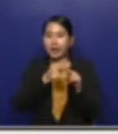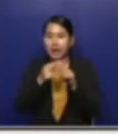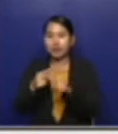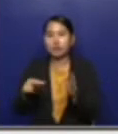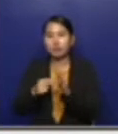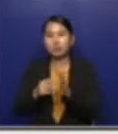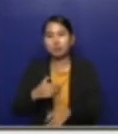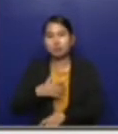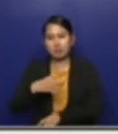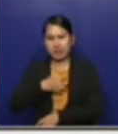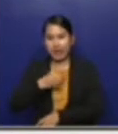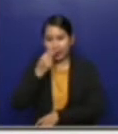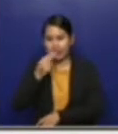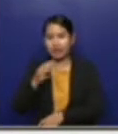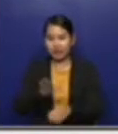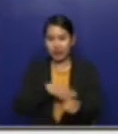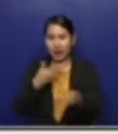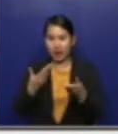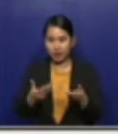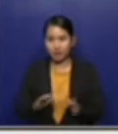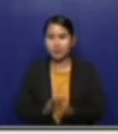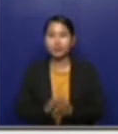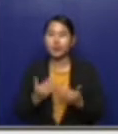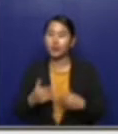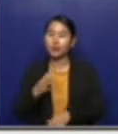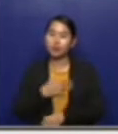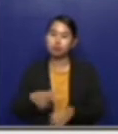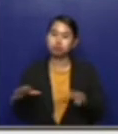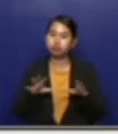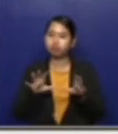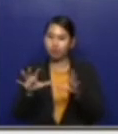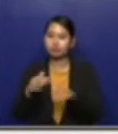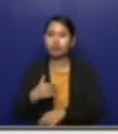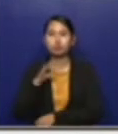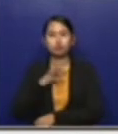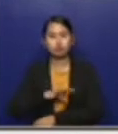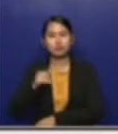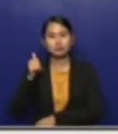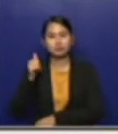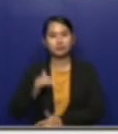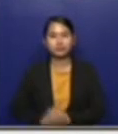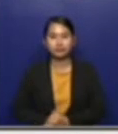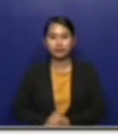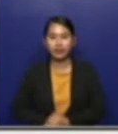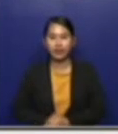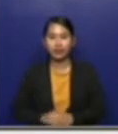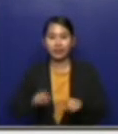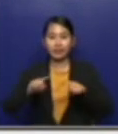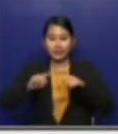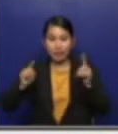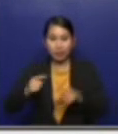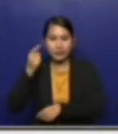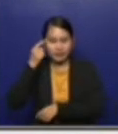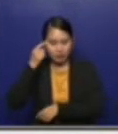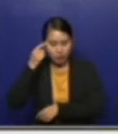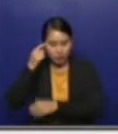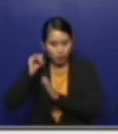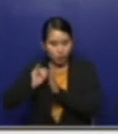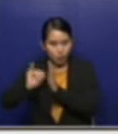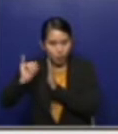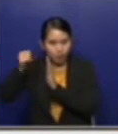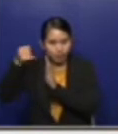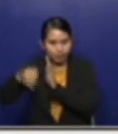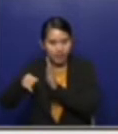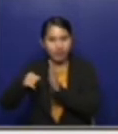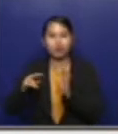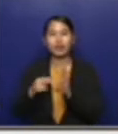แล้วมันหายไปนานแล้วกลับมาอย่างนี้ดีใจนะครับแต่ว่าเขาจะคิดผิดจะคิดถูกนี้เร